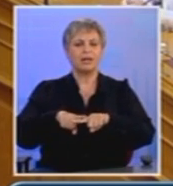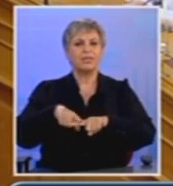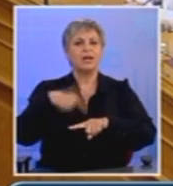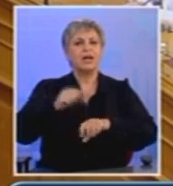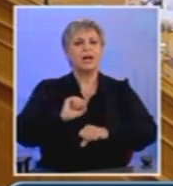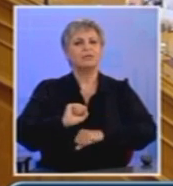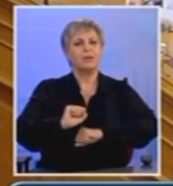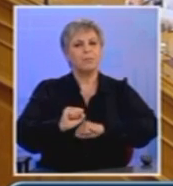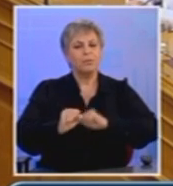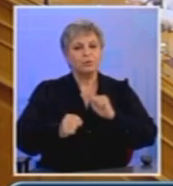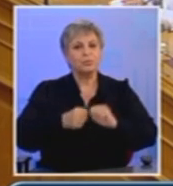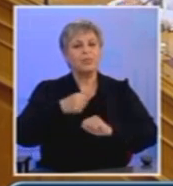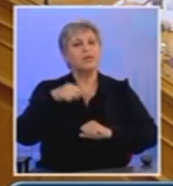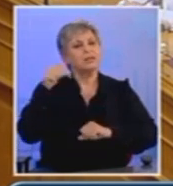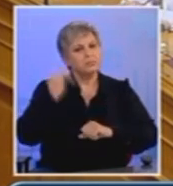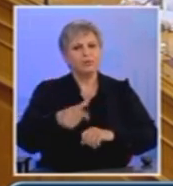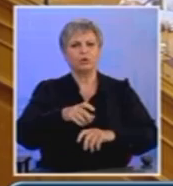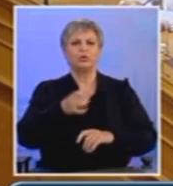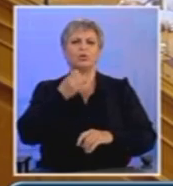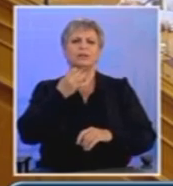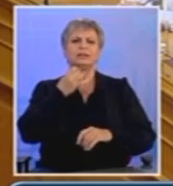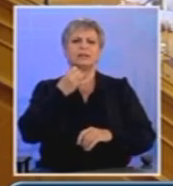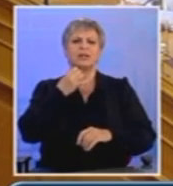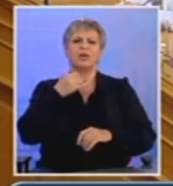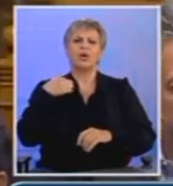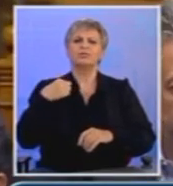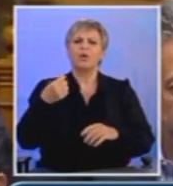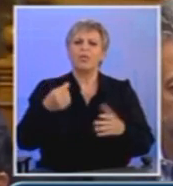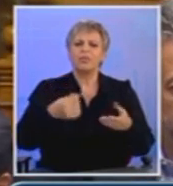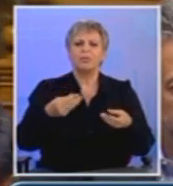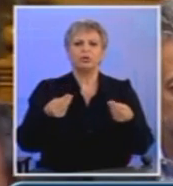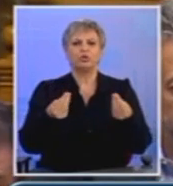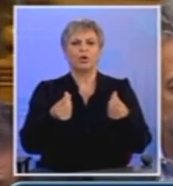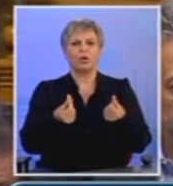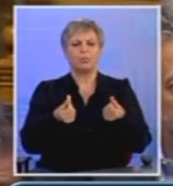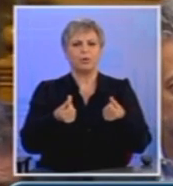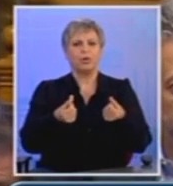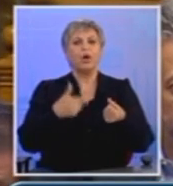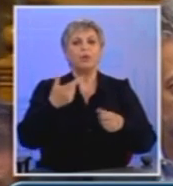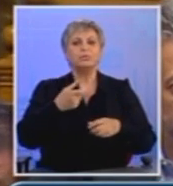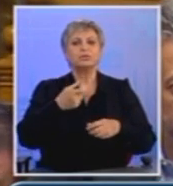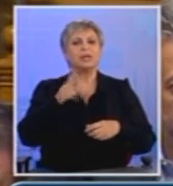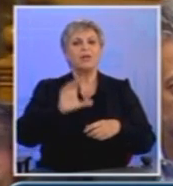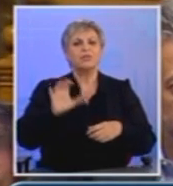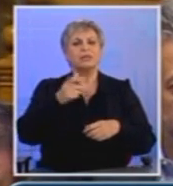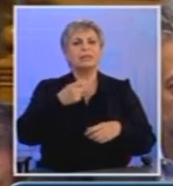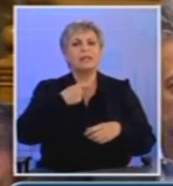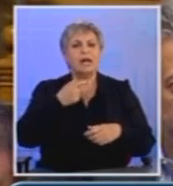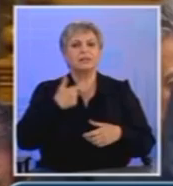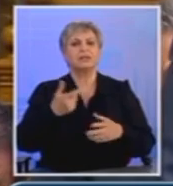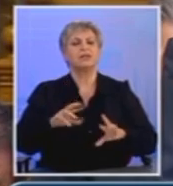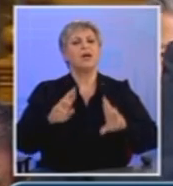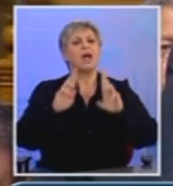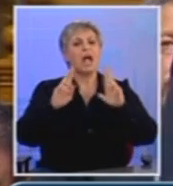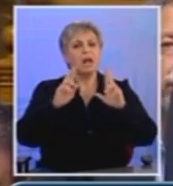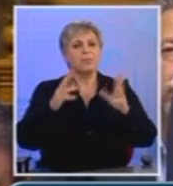αυτό το σκληρό δημοσιονομικό πλαίσιο γιατί αυτή είναι σήμερα η ευρώπη χρειάζεται ελπίδα και προοπτική χρειάζεται δυνατότητα